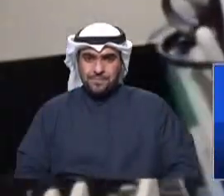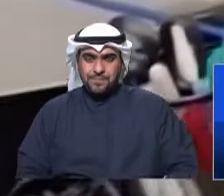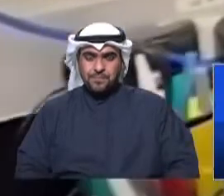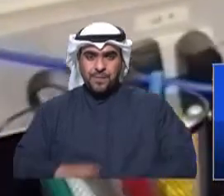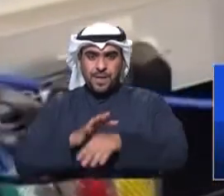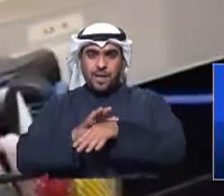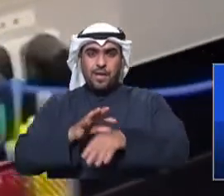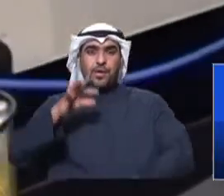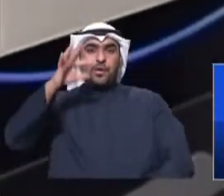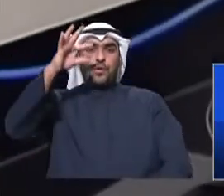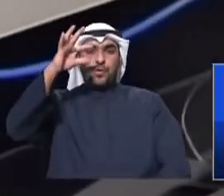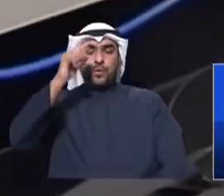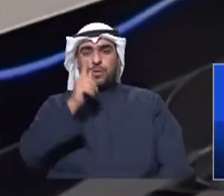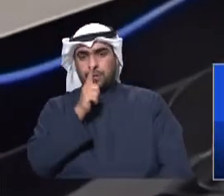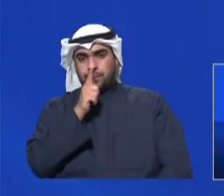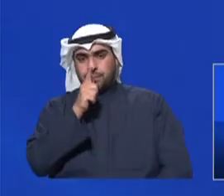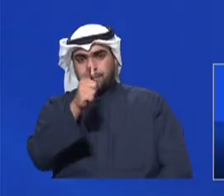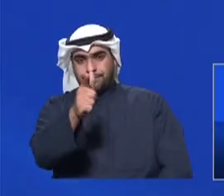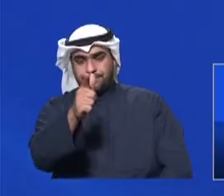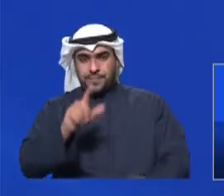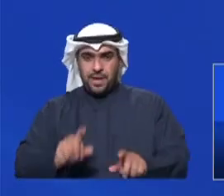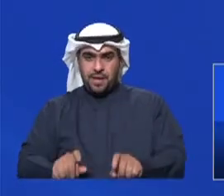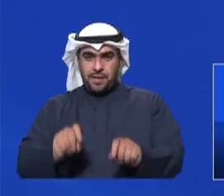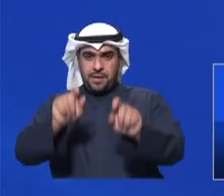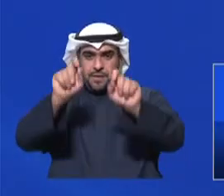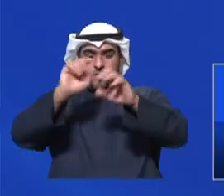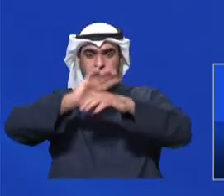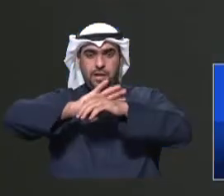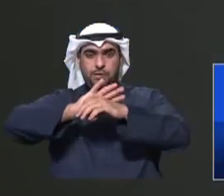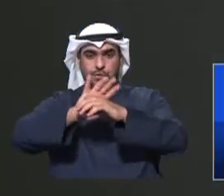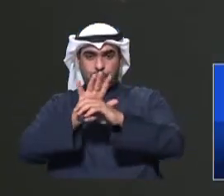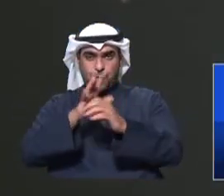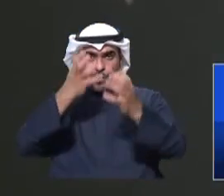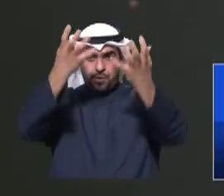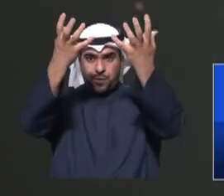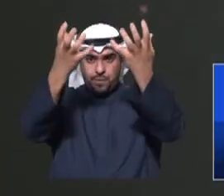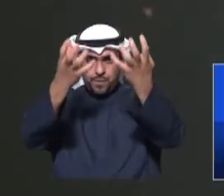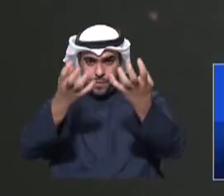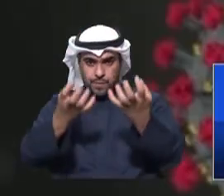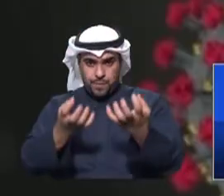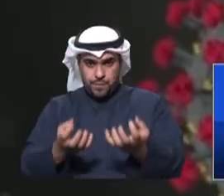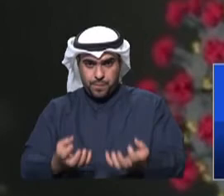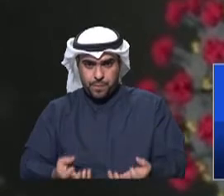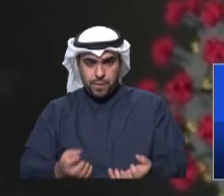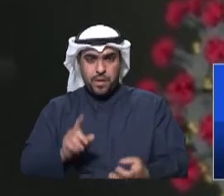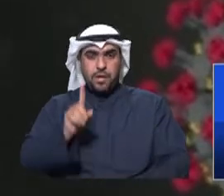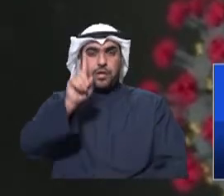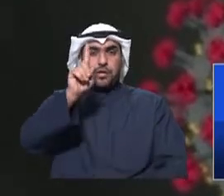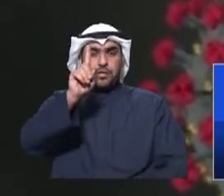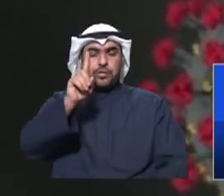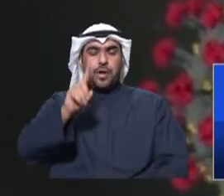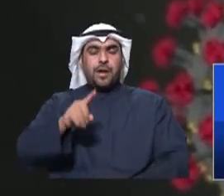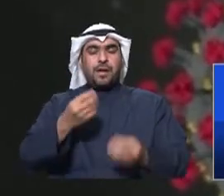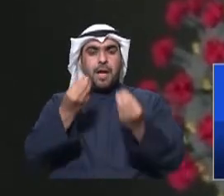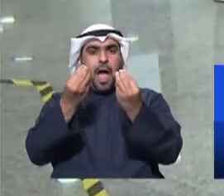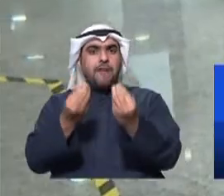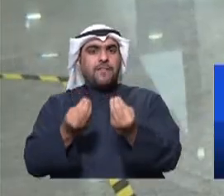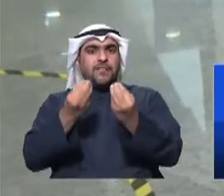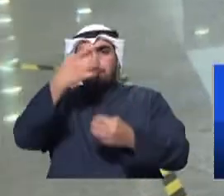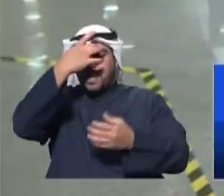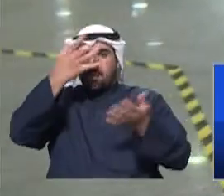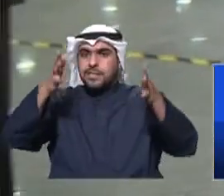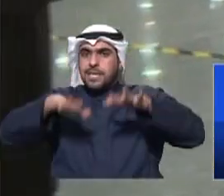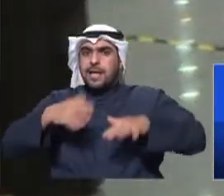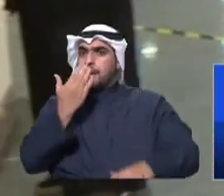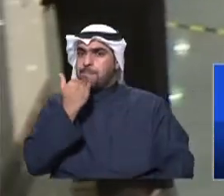أن المتحور أوميكرون قد يدفع إلى انتهاء الجائحة، ولكن كورونا باق معنا بلا شك، مما